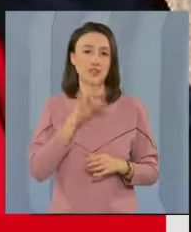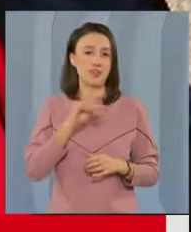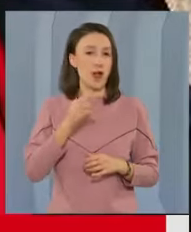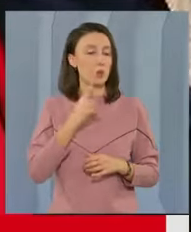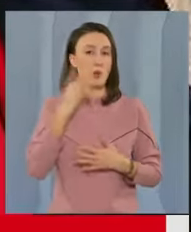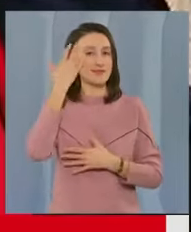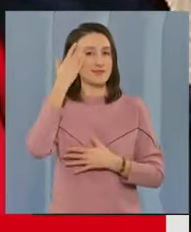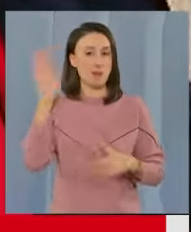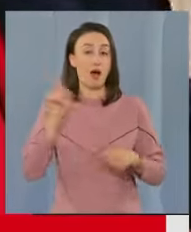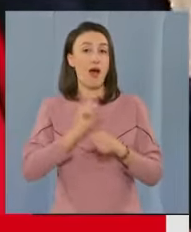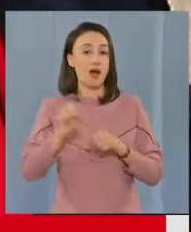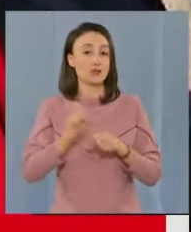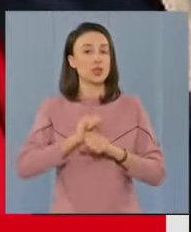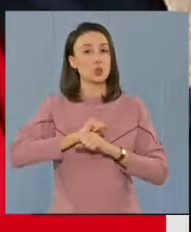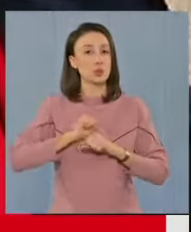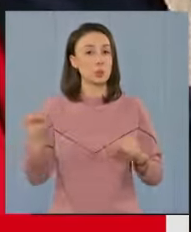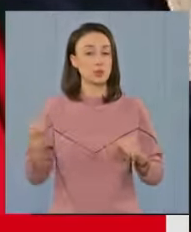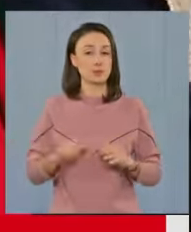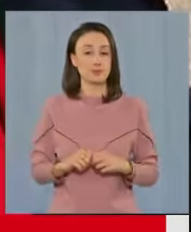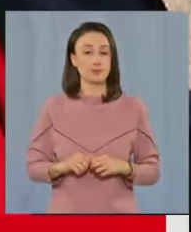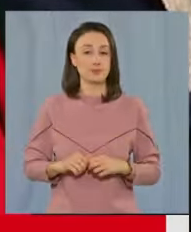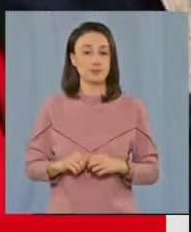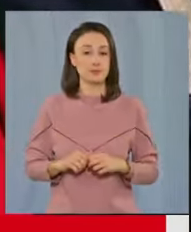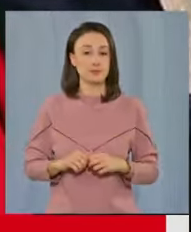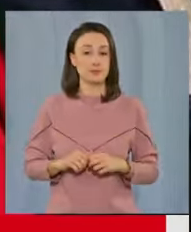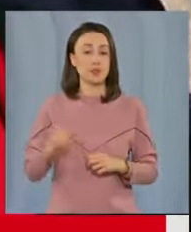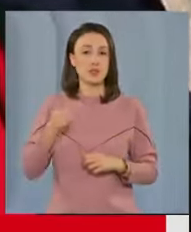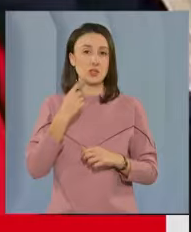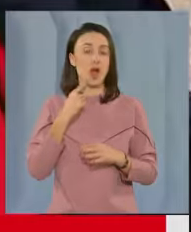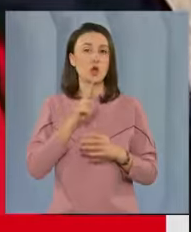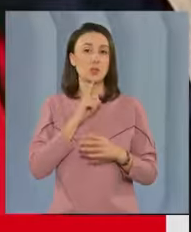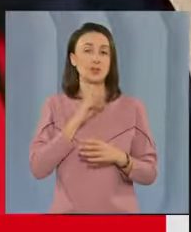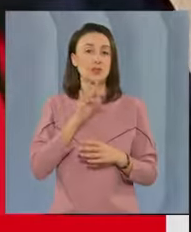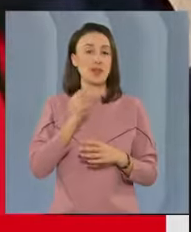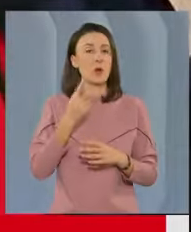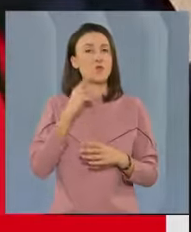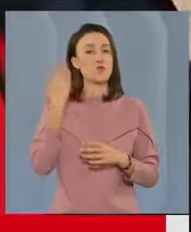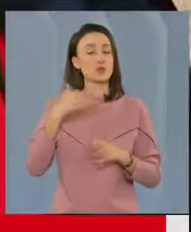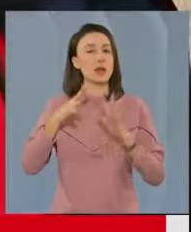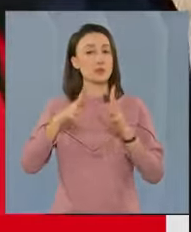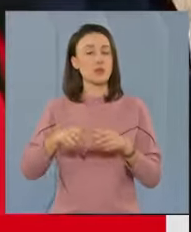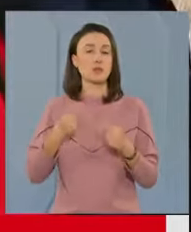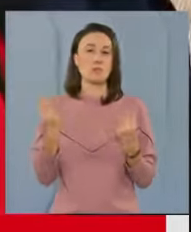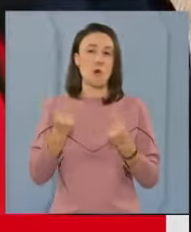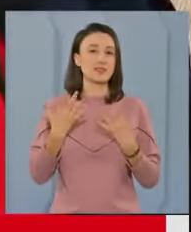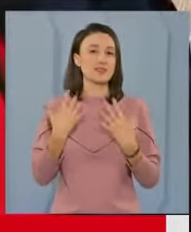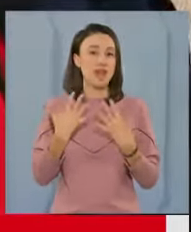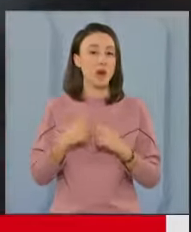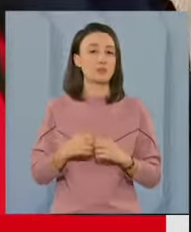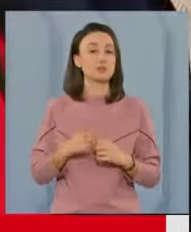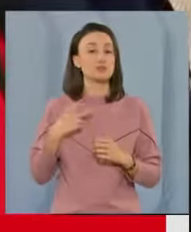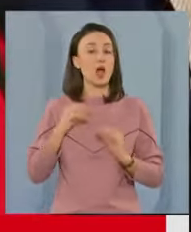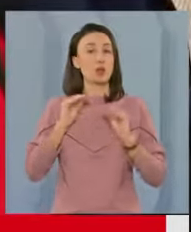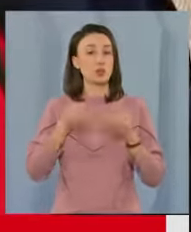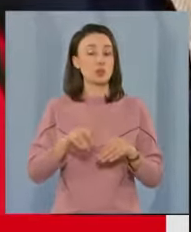Firea nu a scăpat de atacurile dure ale edilului Capitalei. Acesta a numit-o pe Firea un fost administrator extrem de slab, care a